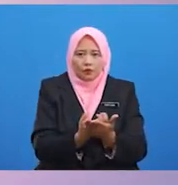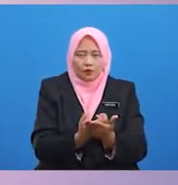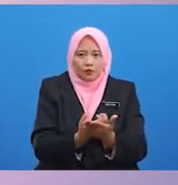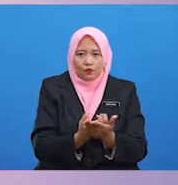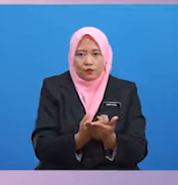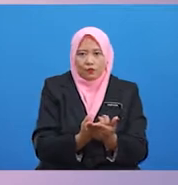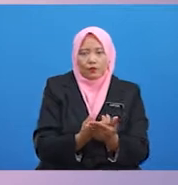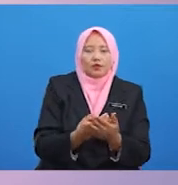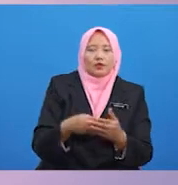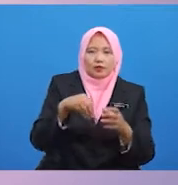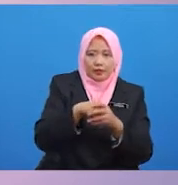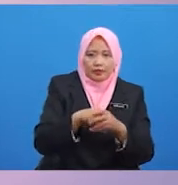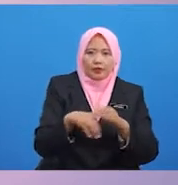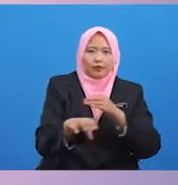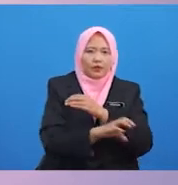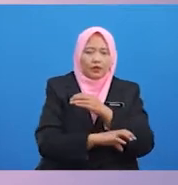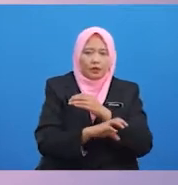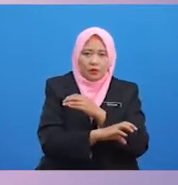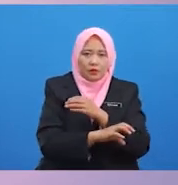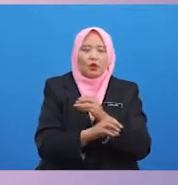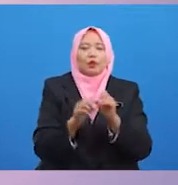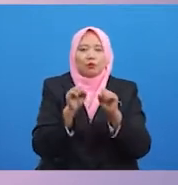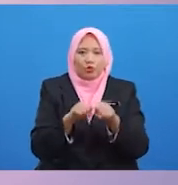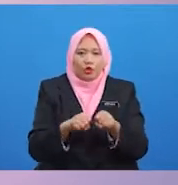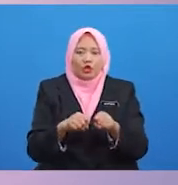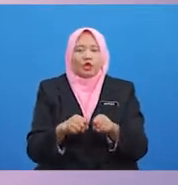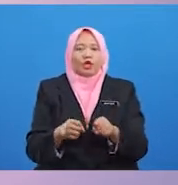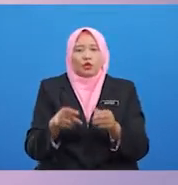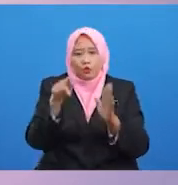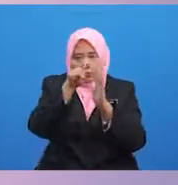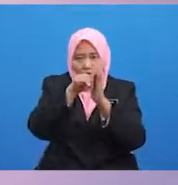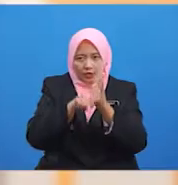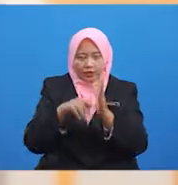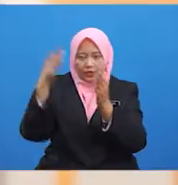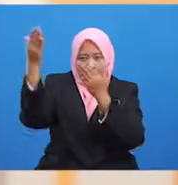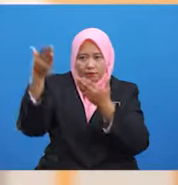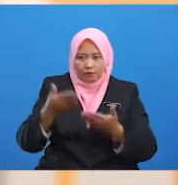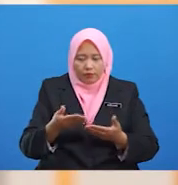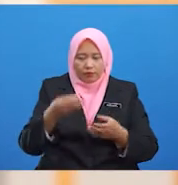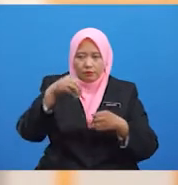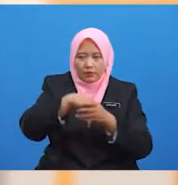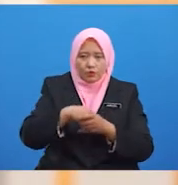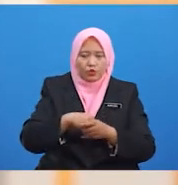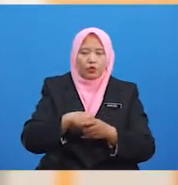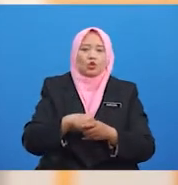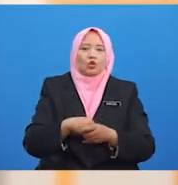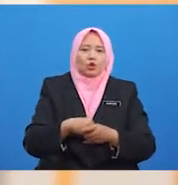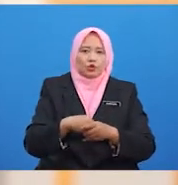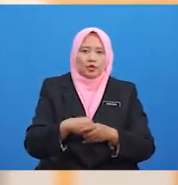mengurangkan pergantungan negara kepada barangan import. Hal ini demikian